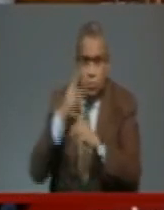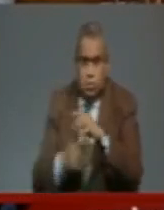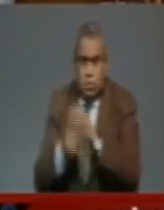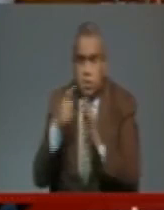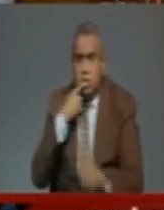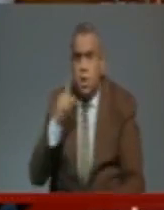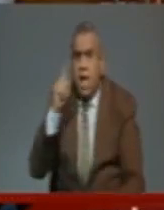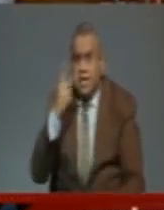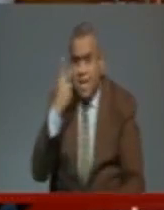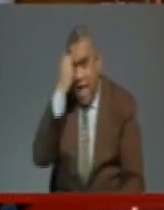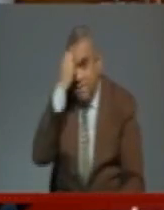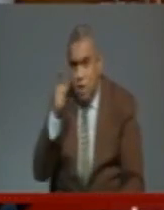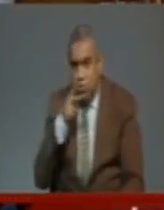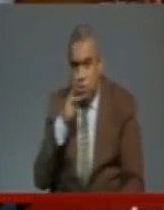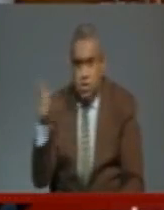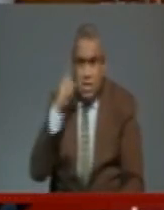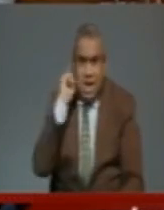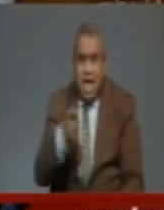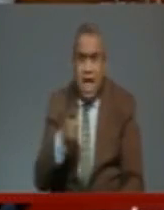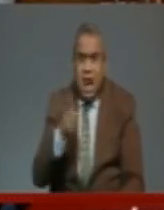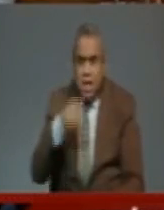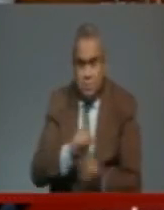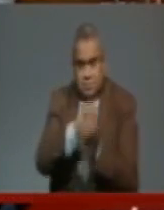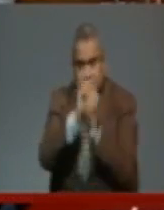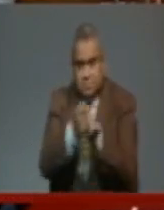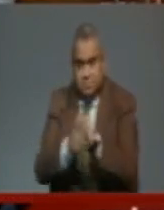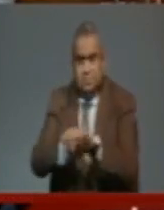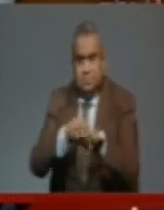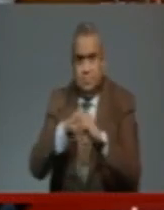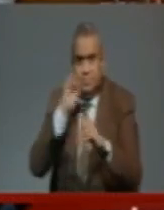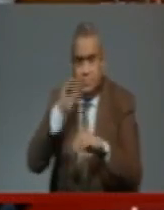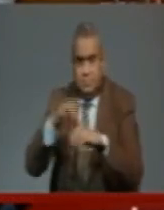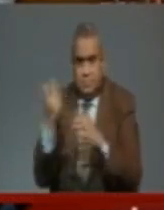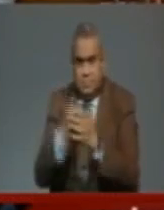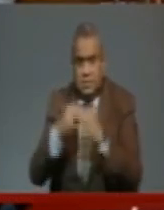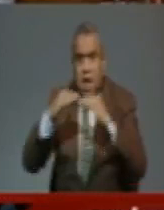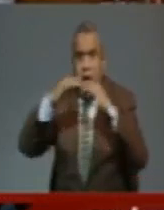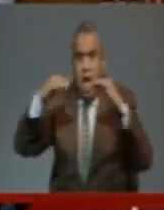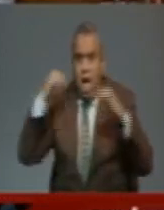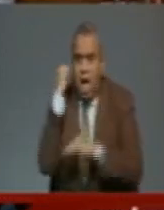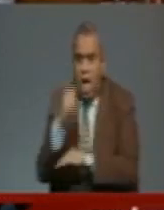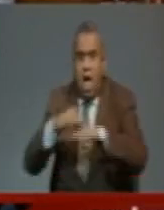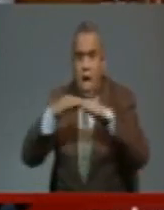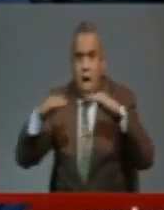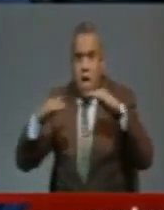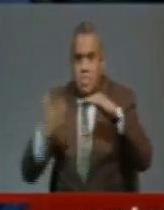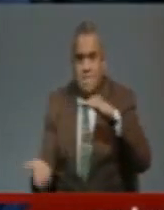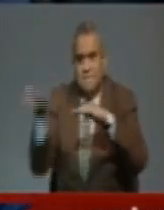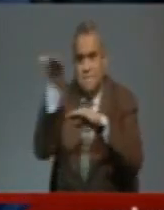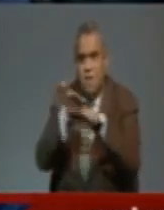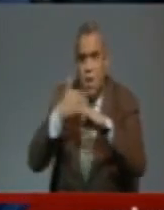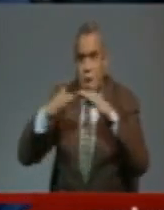وجهت ان لازم نعدل المعادله، نخلي فيه ظهير ارض في مينا اسكندريه. بدانا فنم كل المناطق